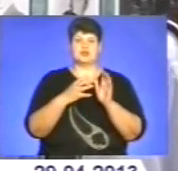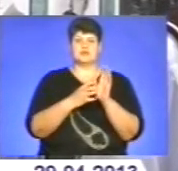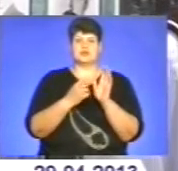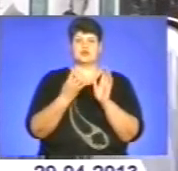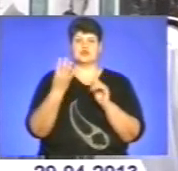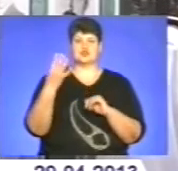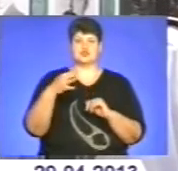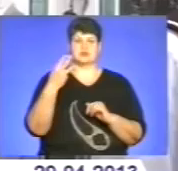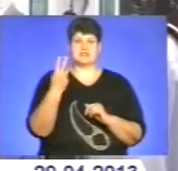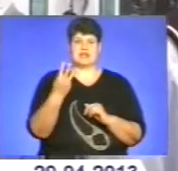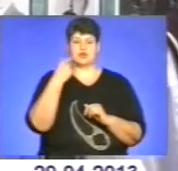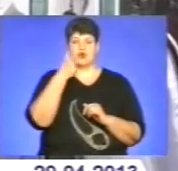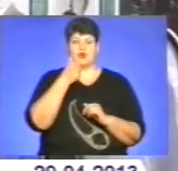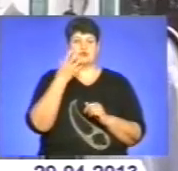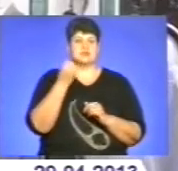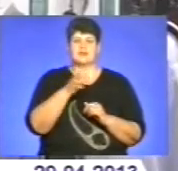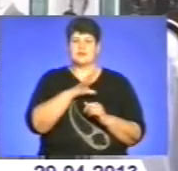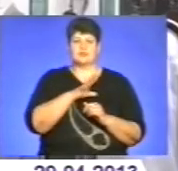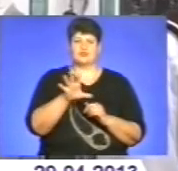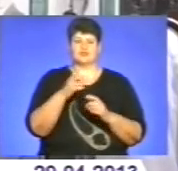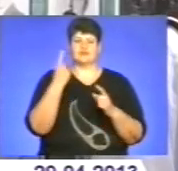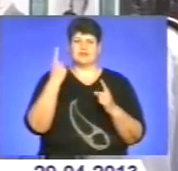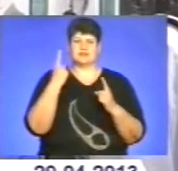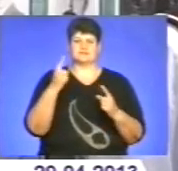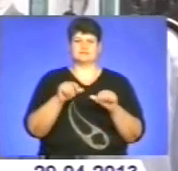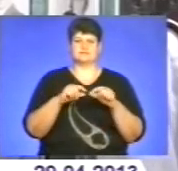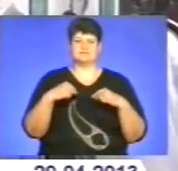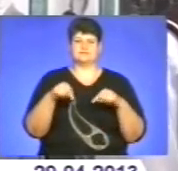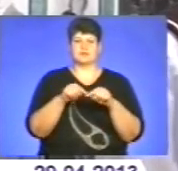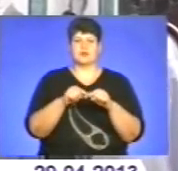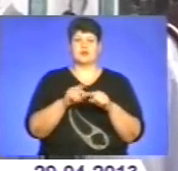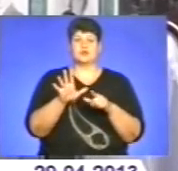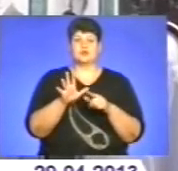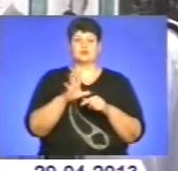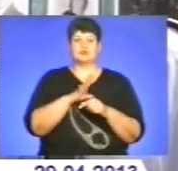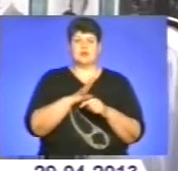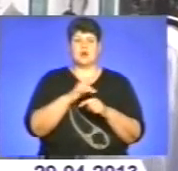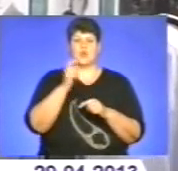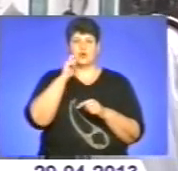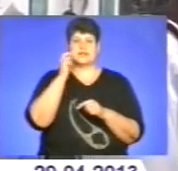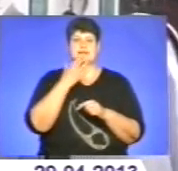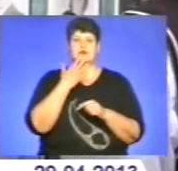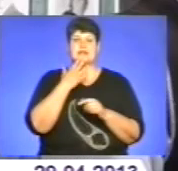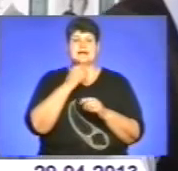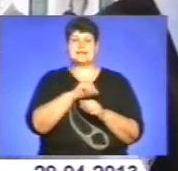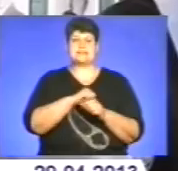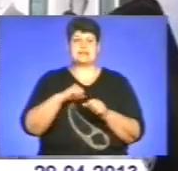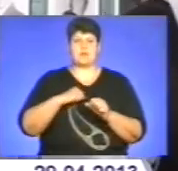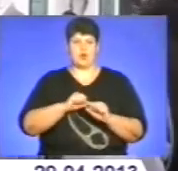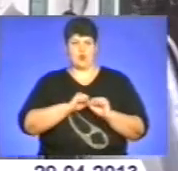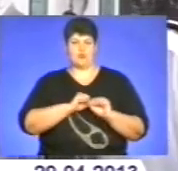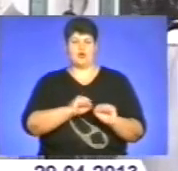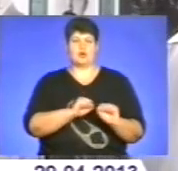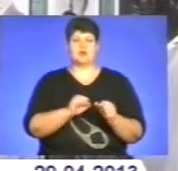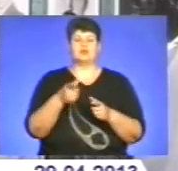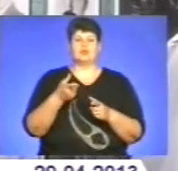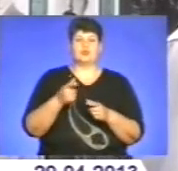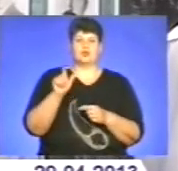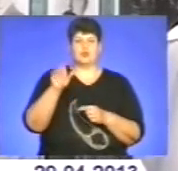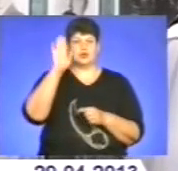підрозділів Української повстанської армії ще не було. Тут творилася так звана українська народна самооборона. Тому бійці, які йшли в